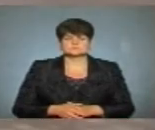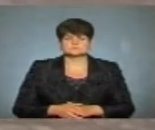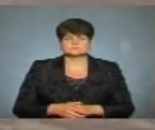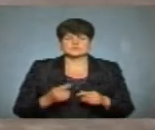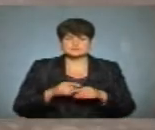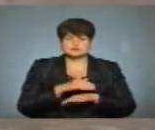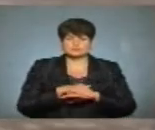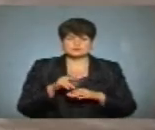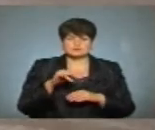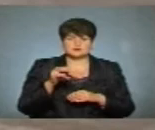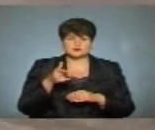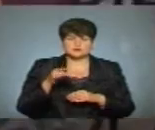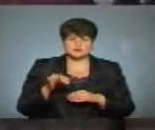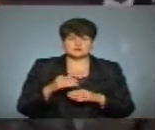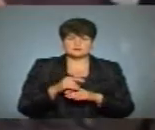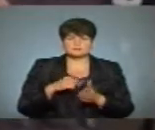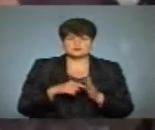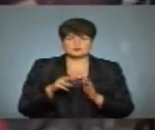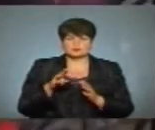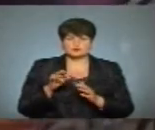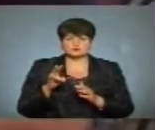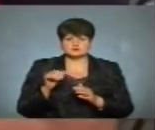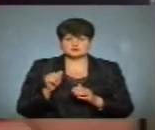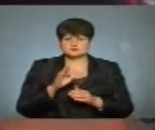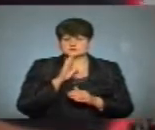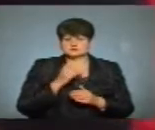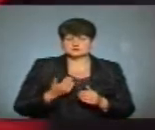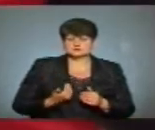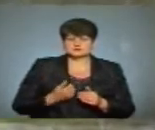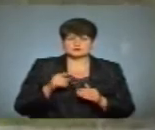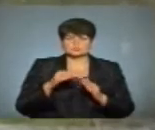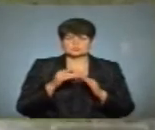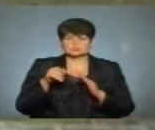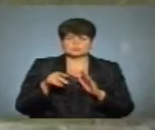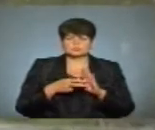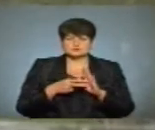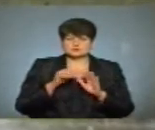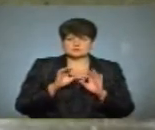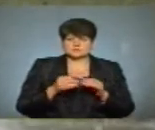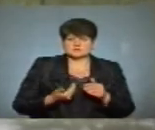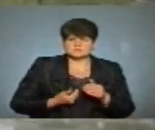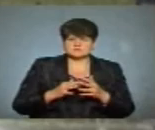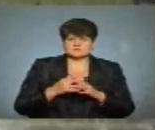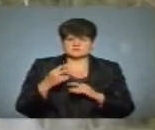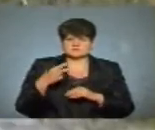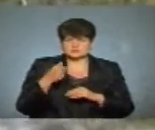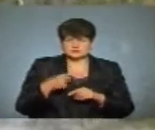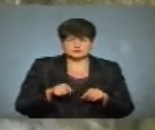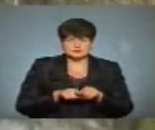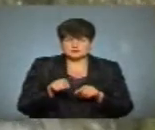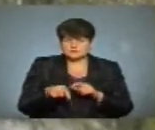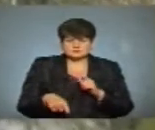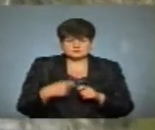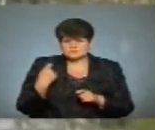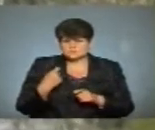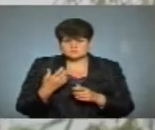Це вулиця Підгородня у місті Монастириська. Олена Кавулич мешкає у будинку номер 7. Розповідає, живе у селі 20 років. Такої шкоди за цей